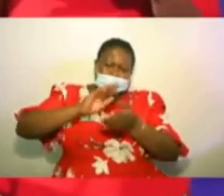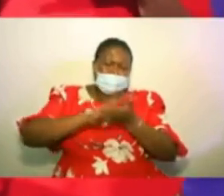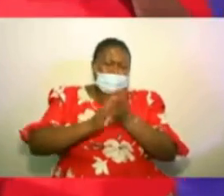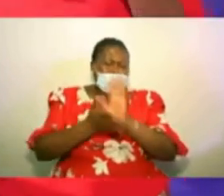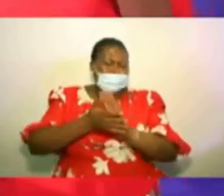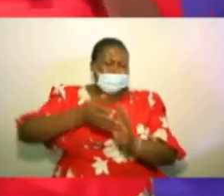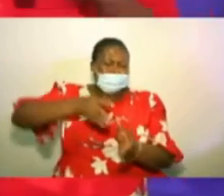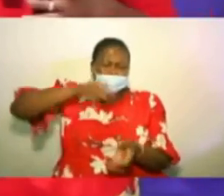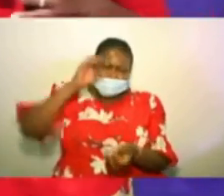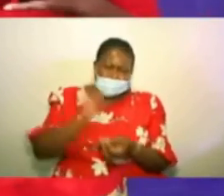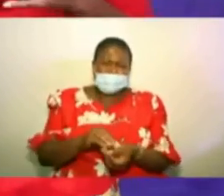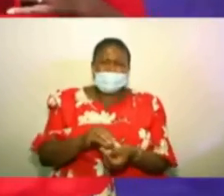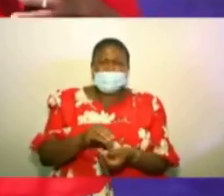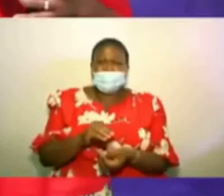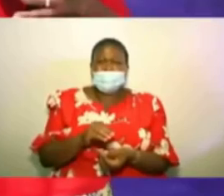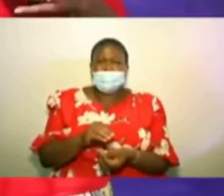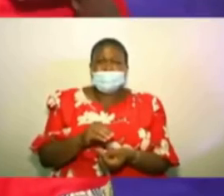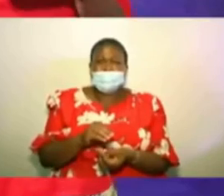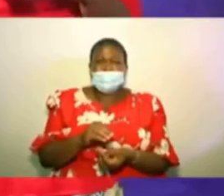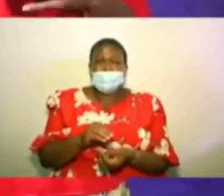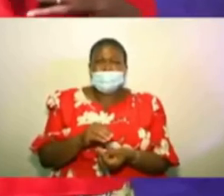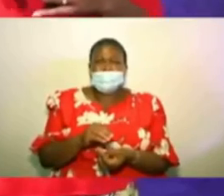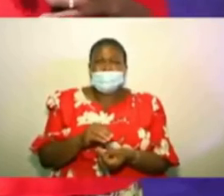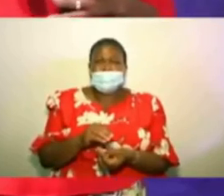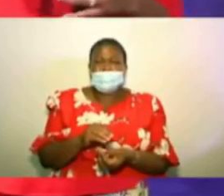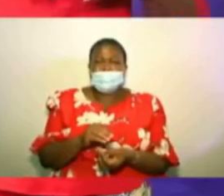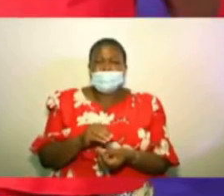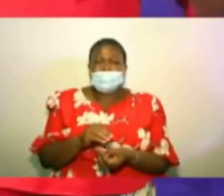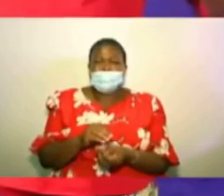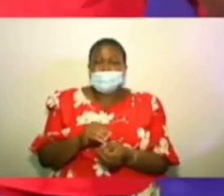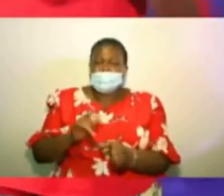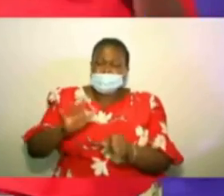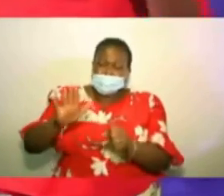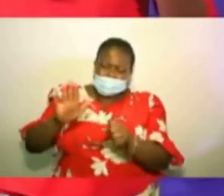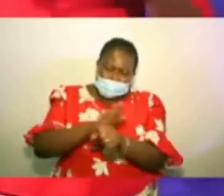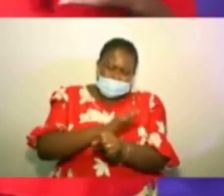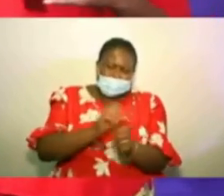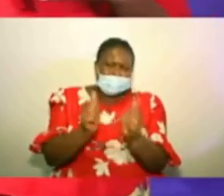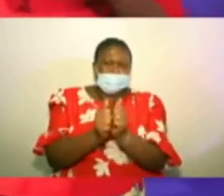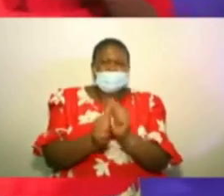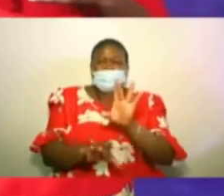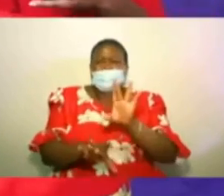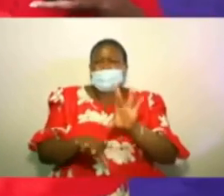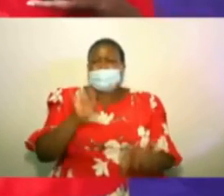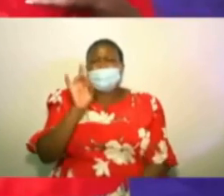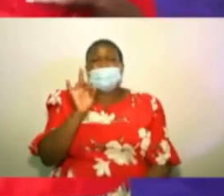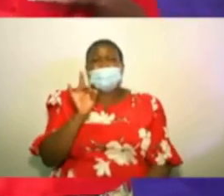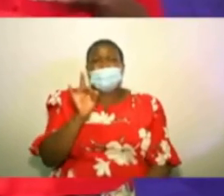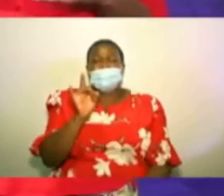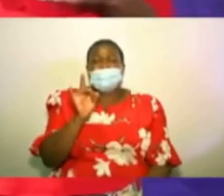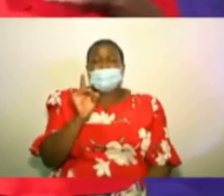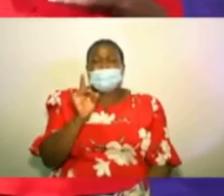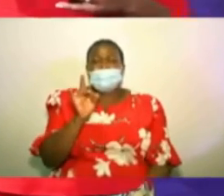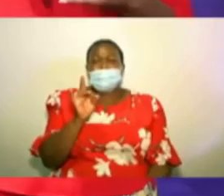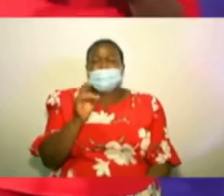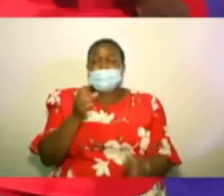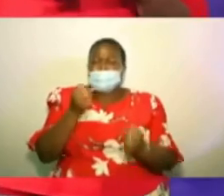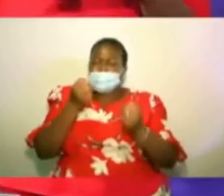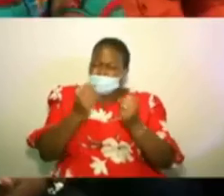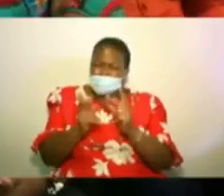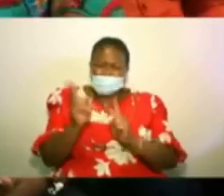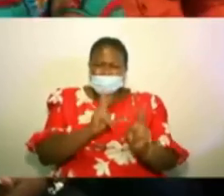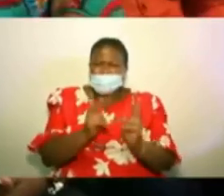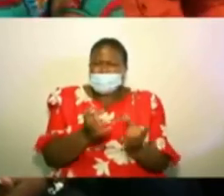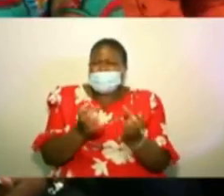des crises encore plus fortes. Bubbling plus in fort. The Spirit. Ils étaient remplis de l'Esprit. With renewed vigor.